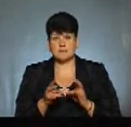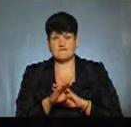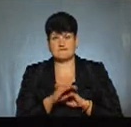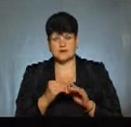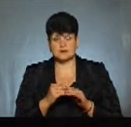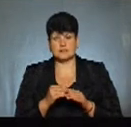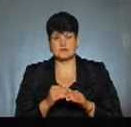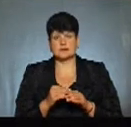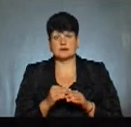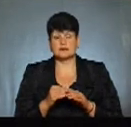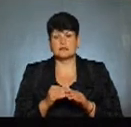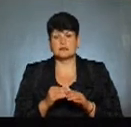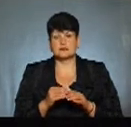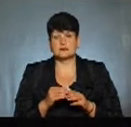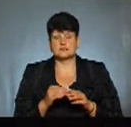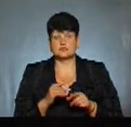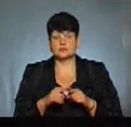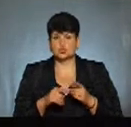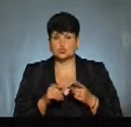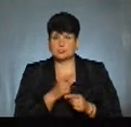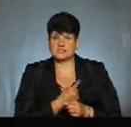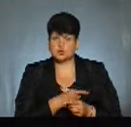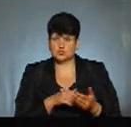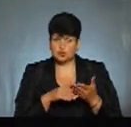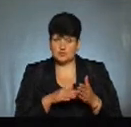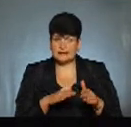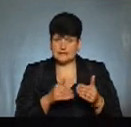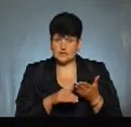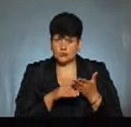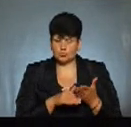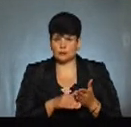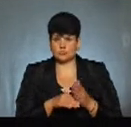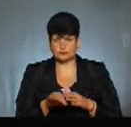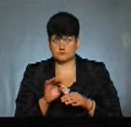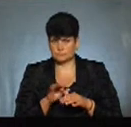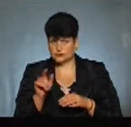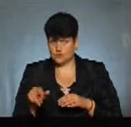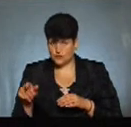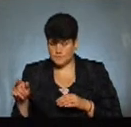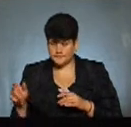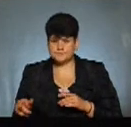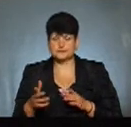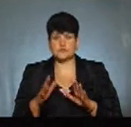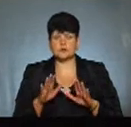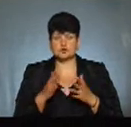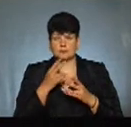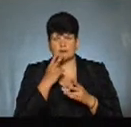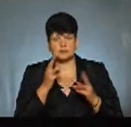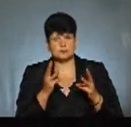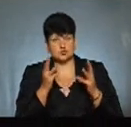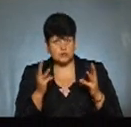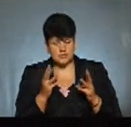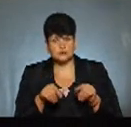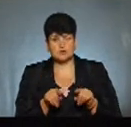рятувальні служби, викликати швидку медичну допомогу для надання допомоги потерпілому. Якщо блискавка спричинила пожежу,